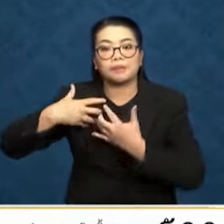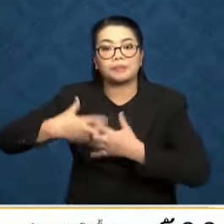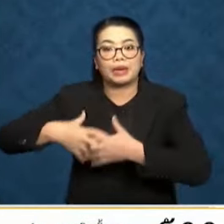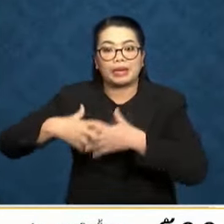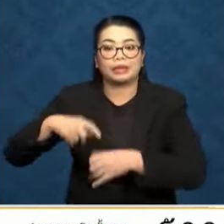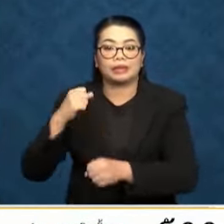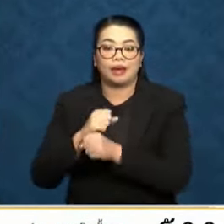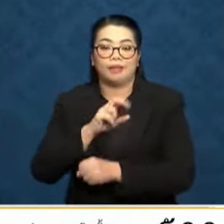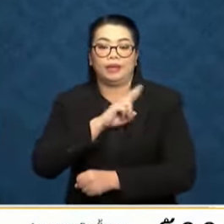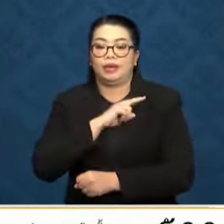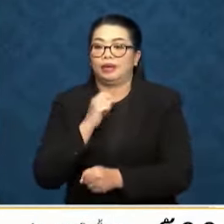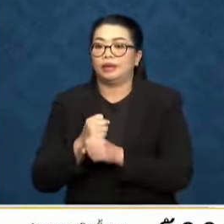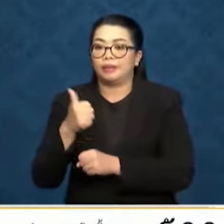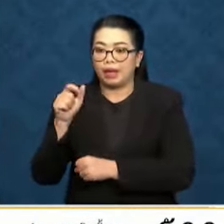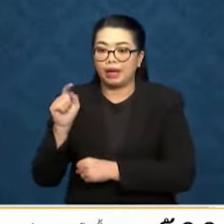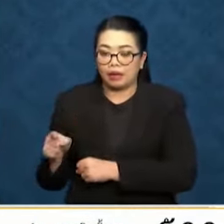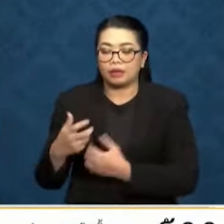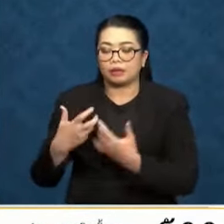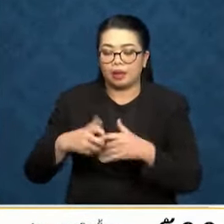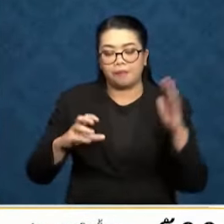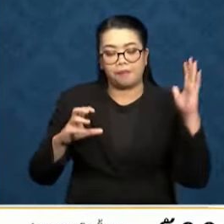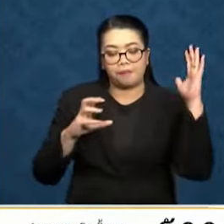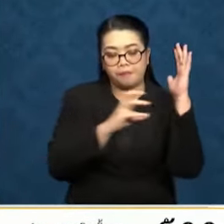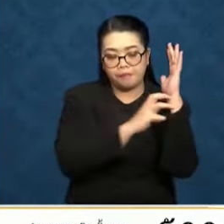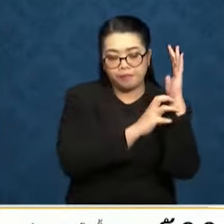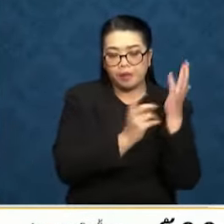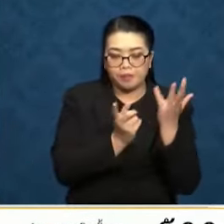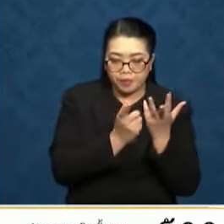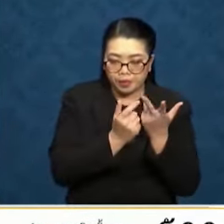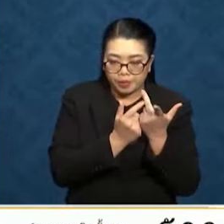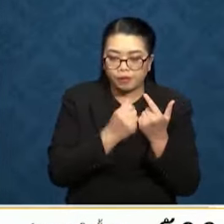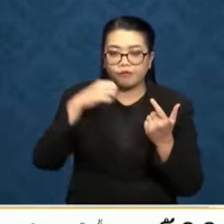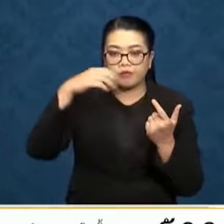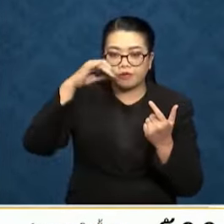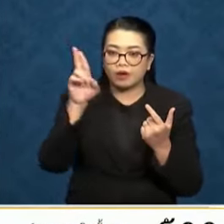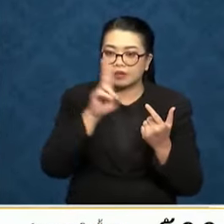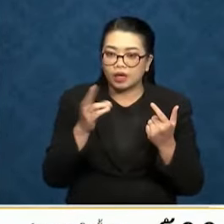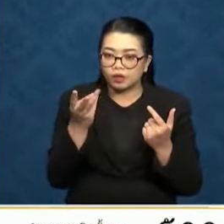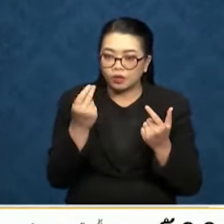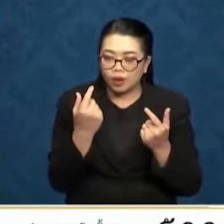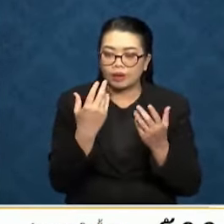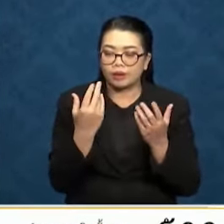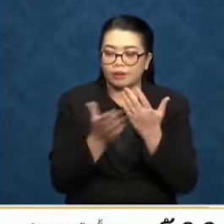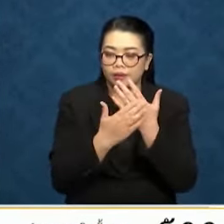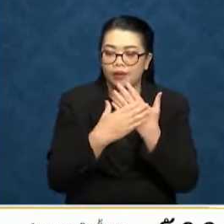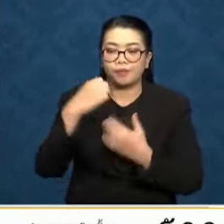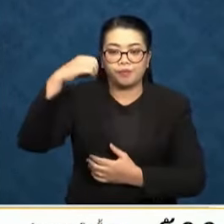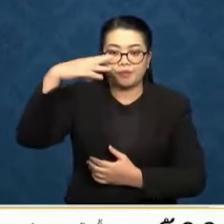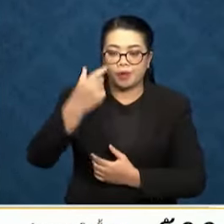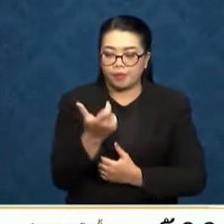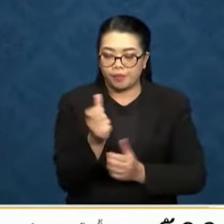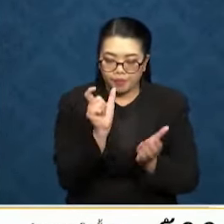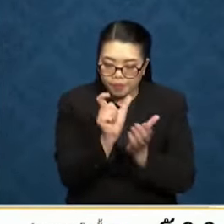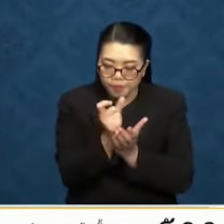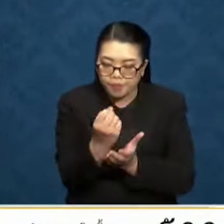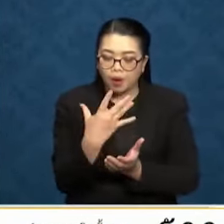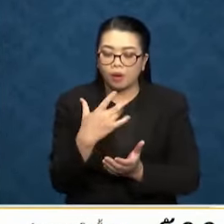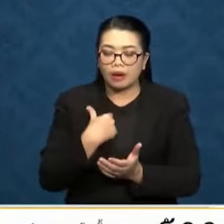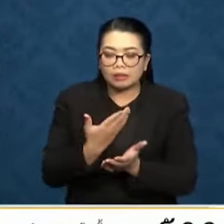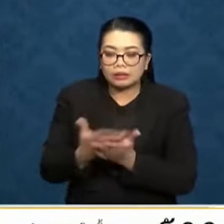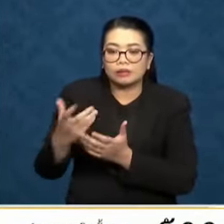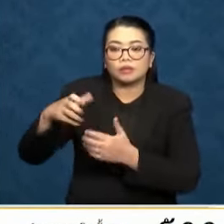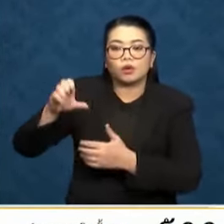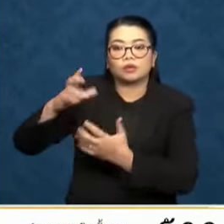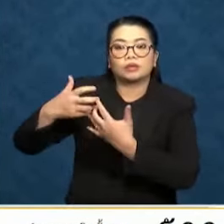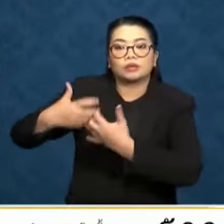สามารถทำสิ่งนี้ได้ค่ะทำSmart meได้แล้วรัฐให้การสนับสนุนค่ะมาซื้อกับเค้านะคะ